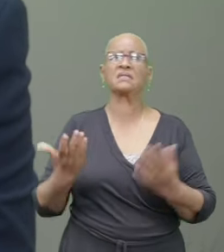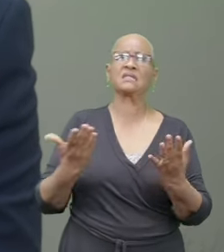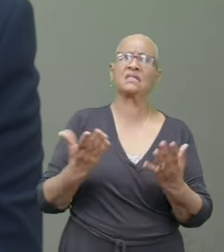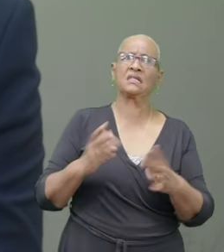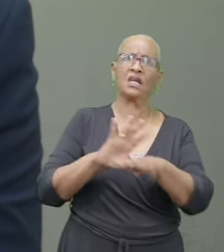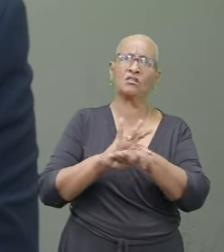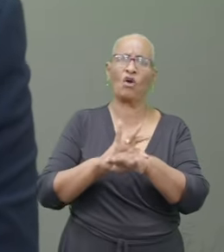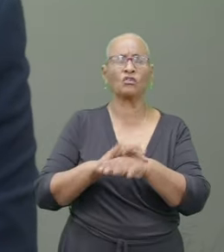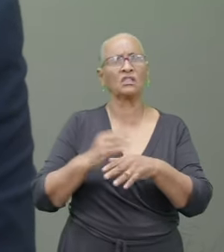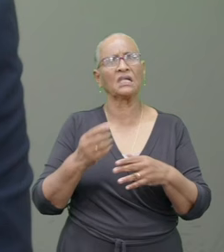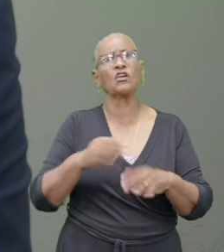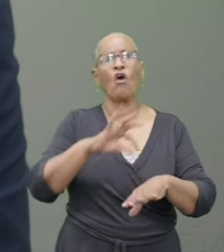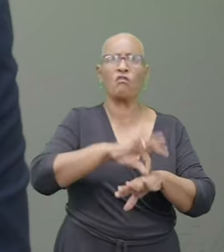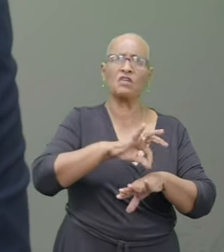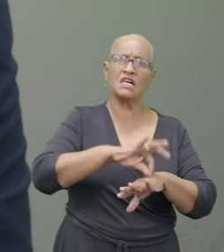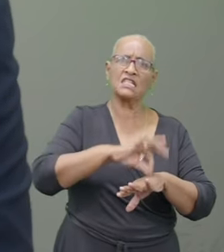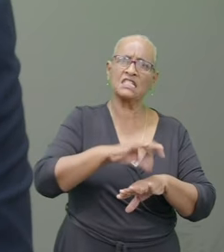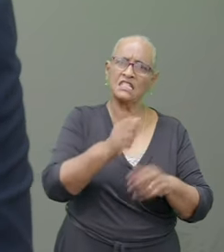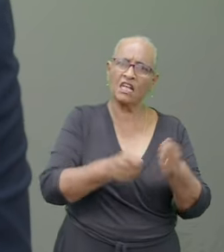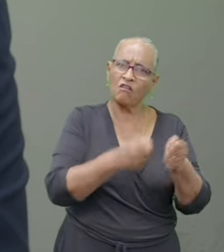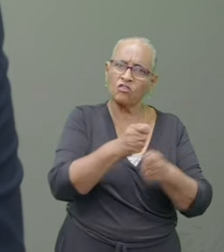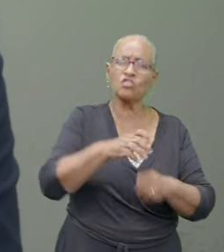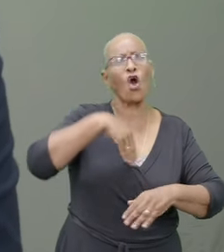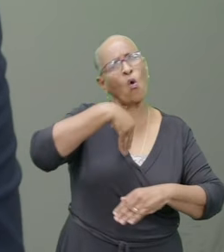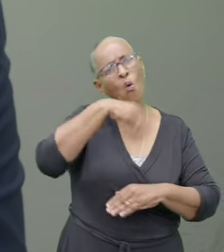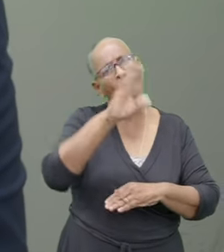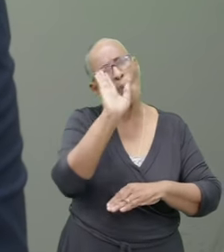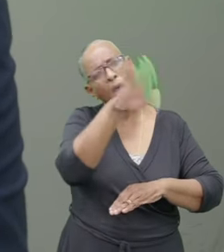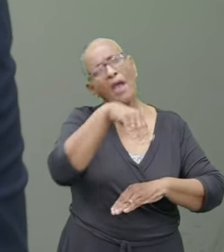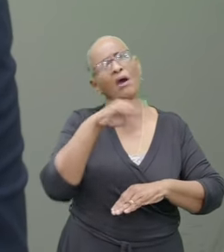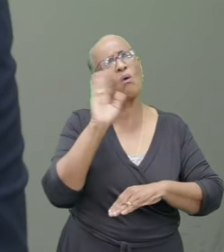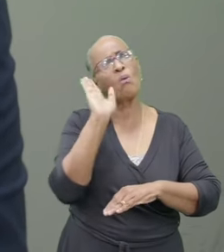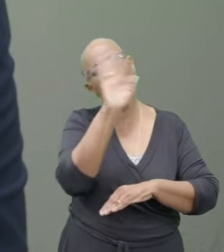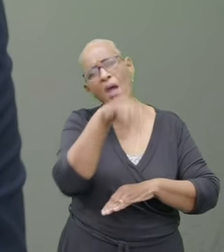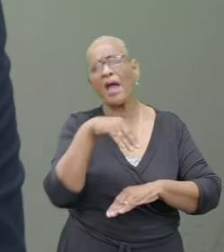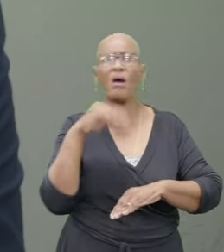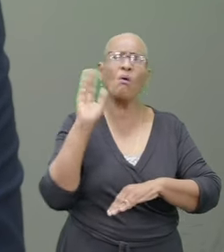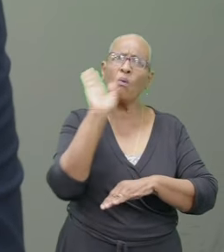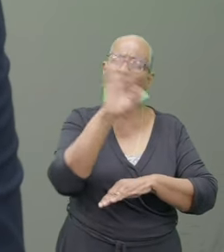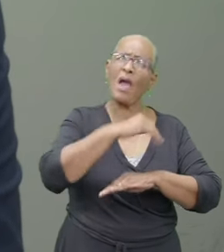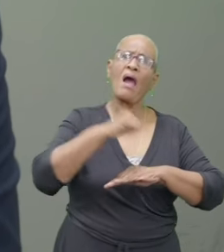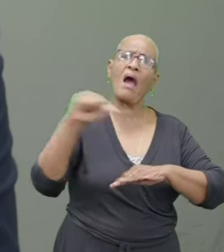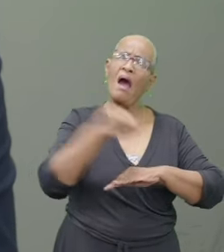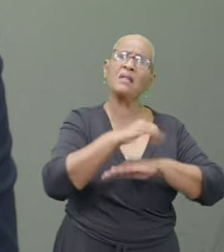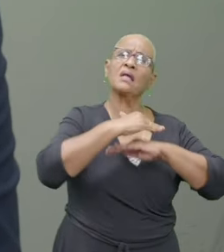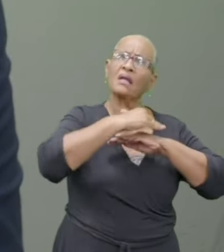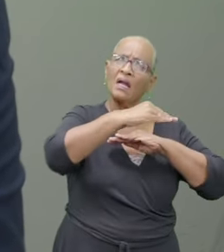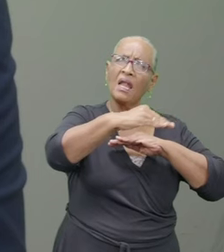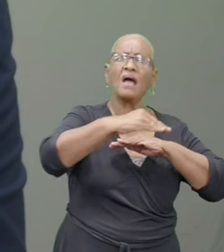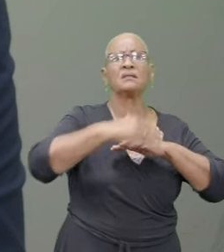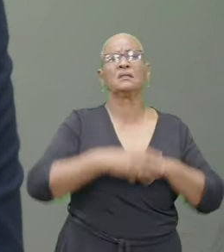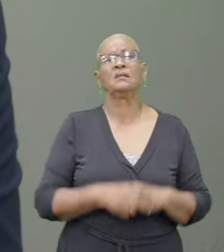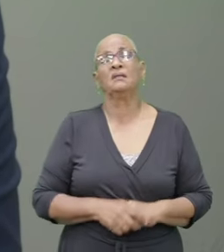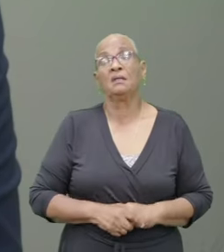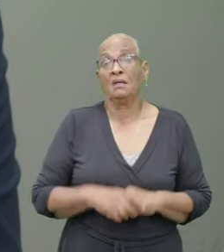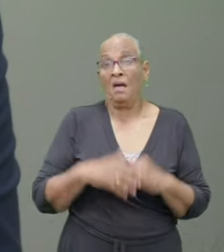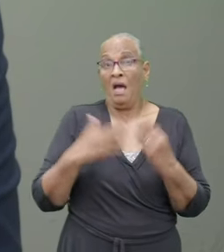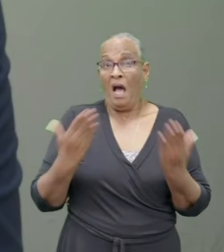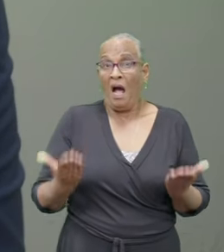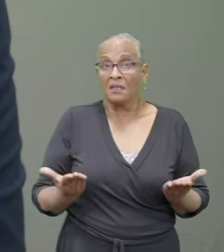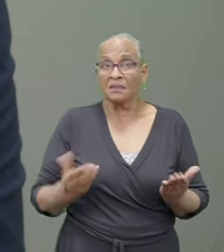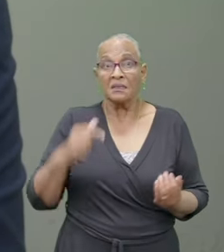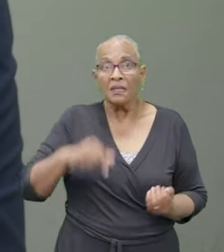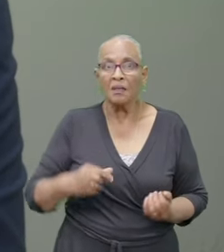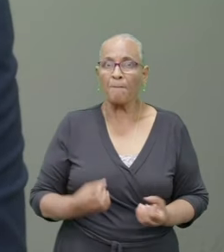we zijn een klein land, dus het aantal van 13... U snapt wel wat er gebeurt, wat er kan gebeuren als dit ineens